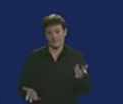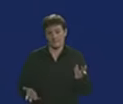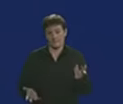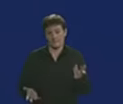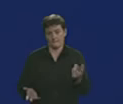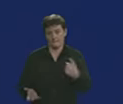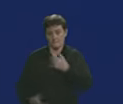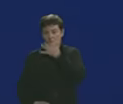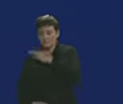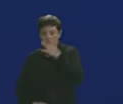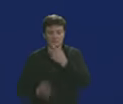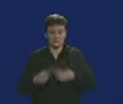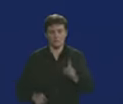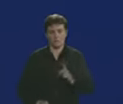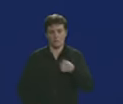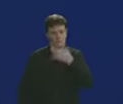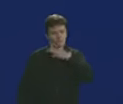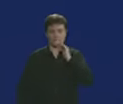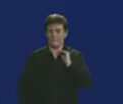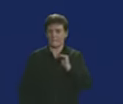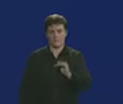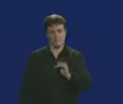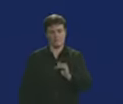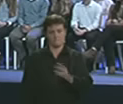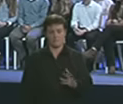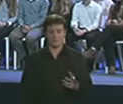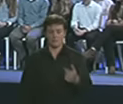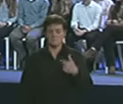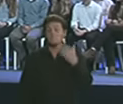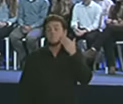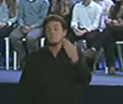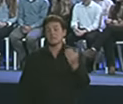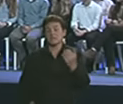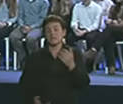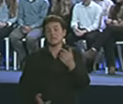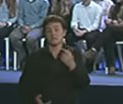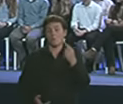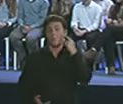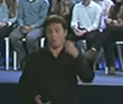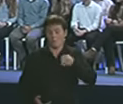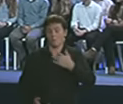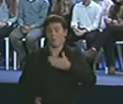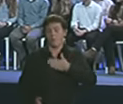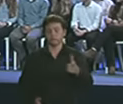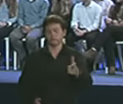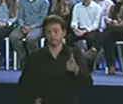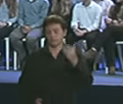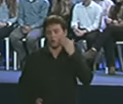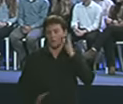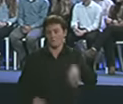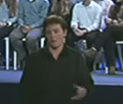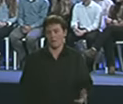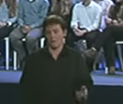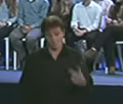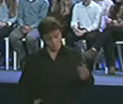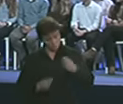deux discours, je n'en ai qu'un seul. Et c'est bien mal me connaître, celui qui pense que j'ai peur, celui qui pense que quelque chose